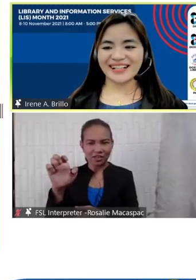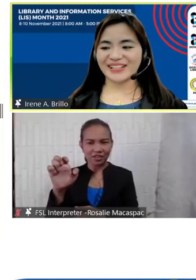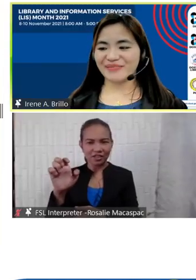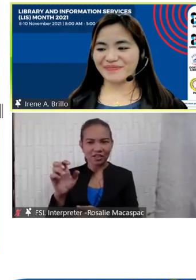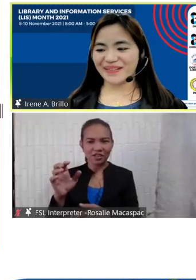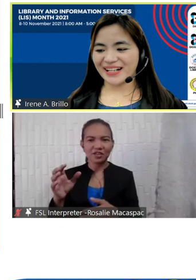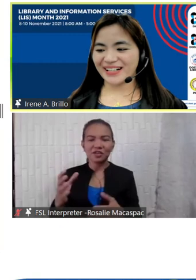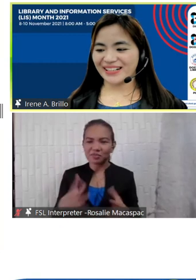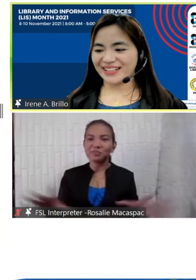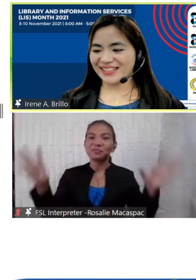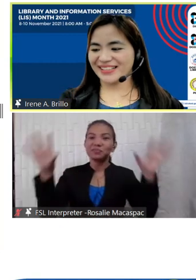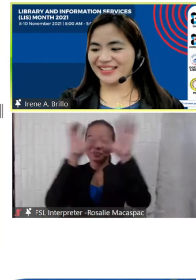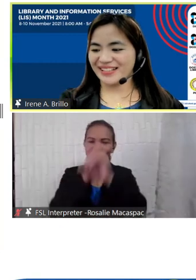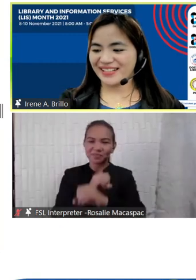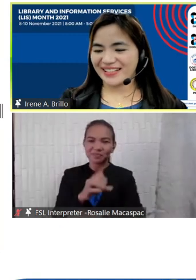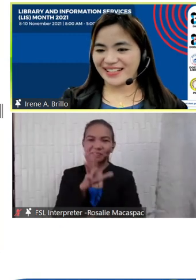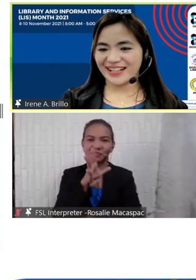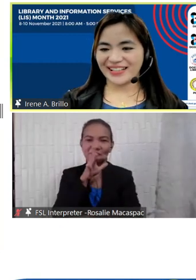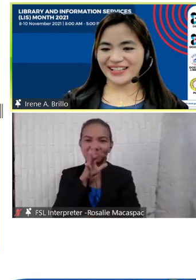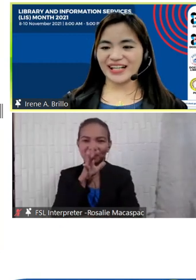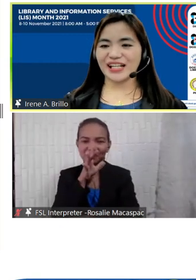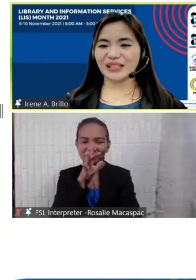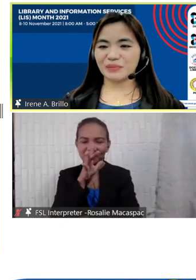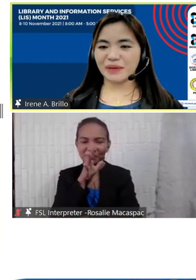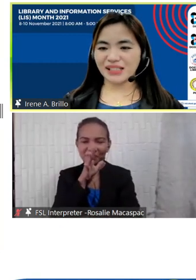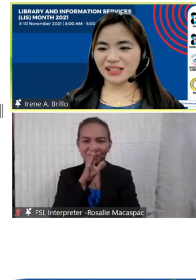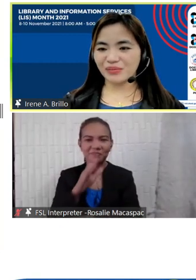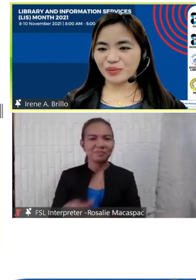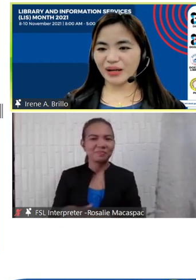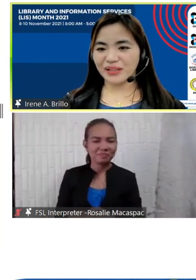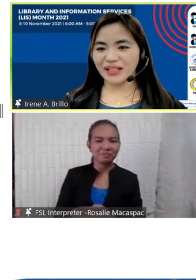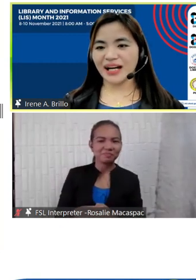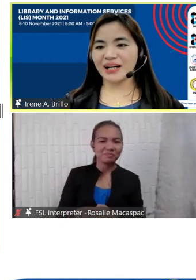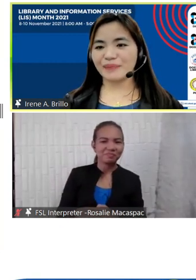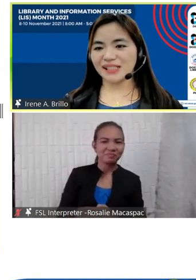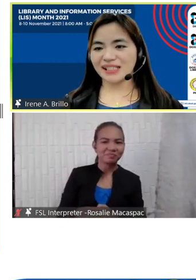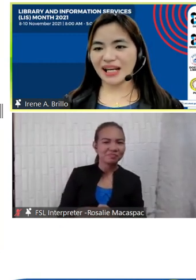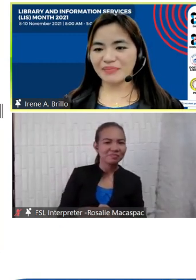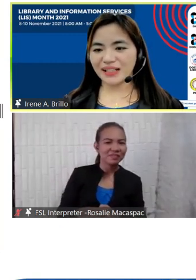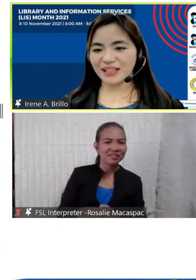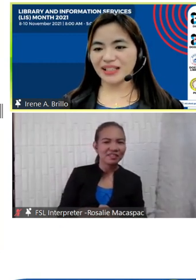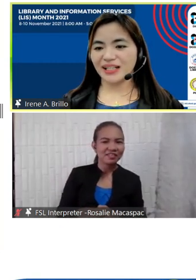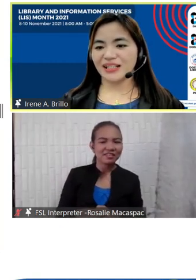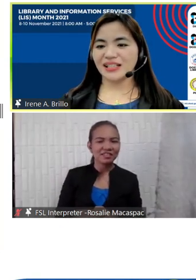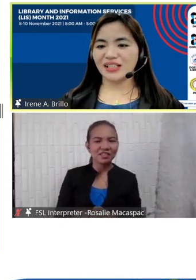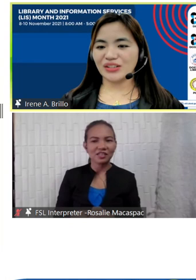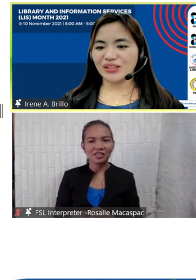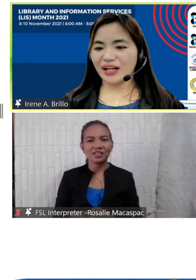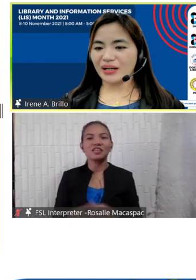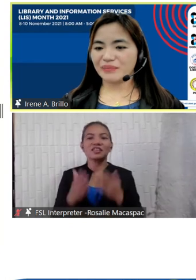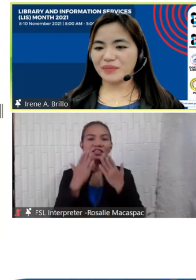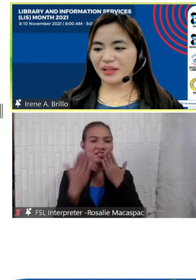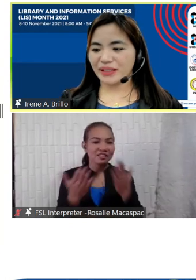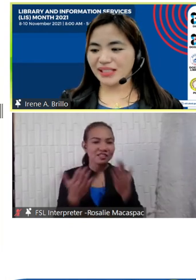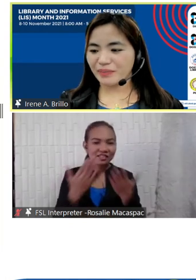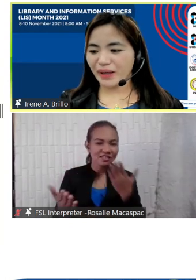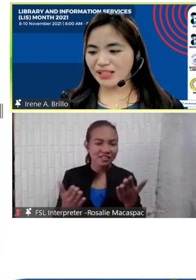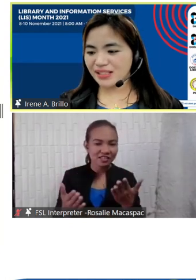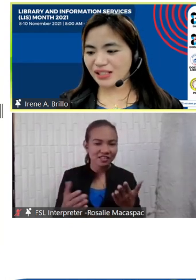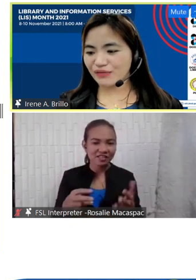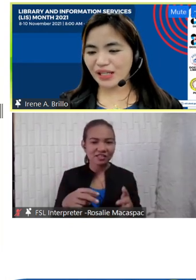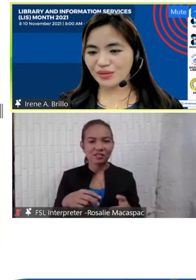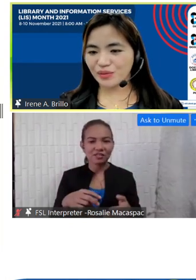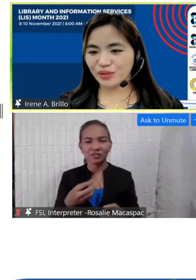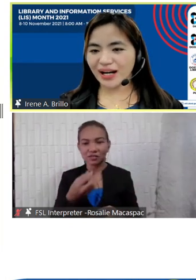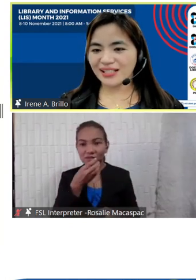closing remarks. Ayan. At nababasa din po namin ang pasasalamat ninyo, aming mga